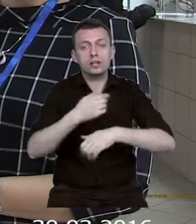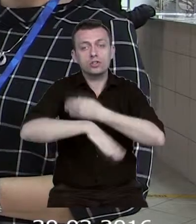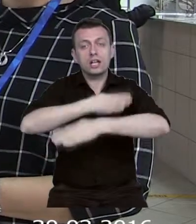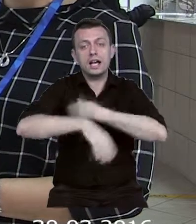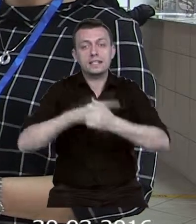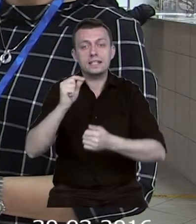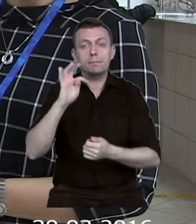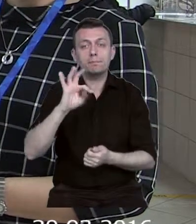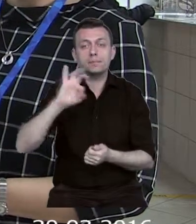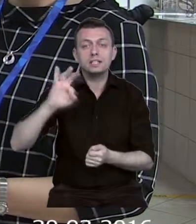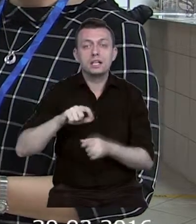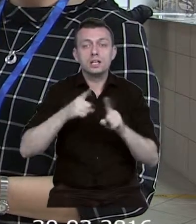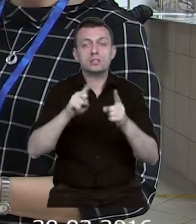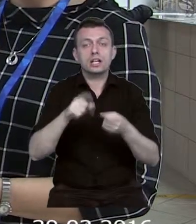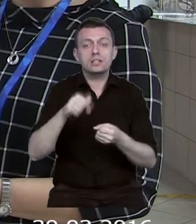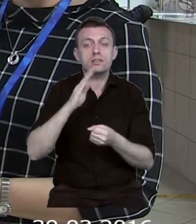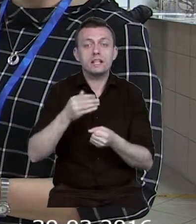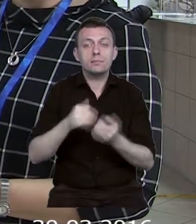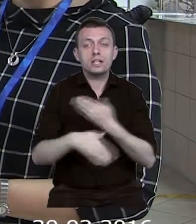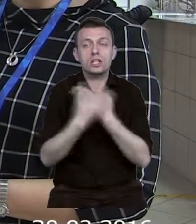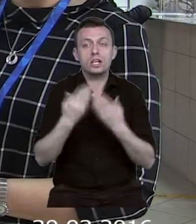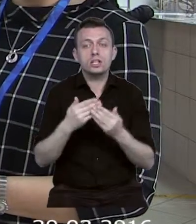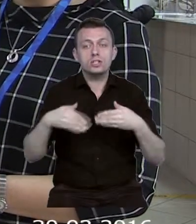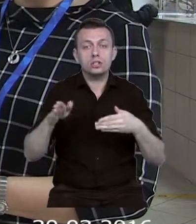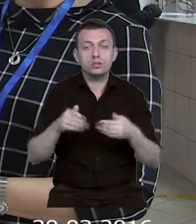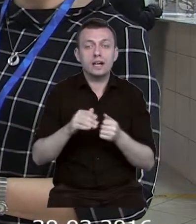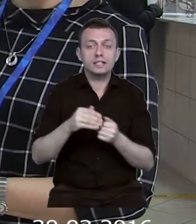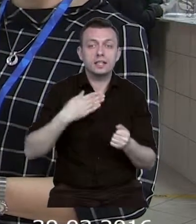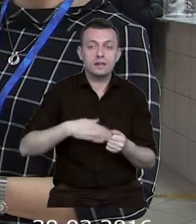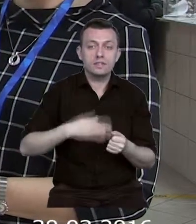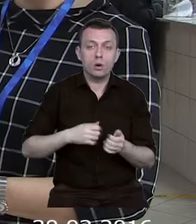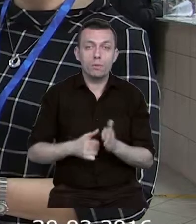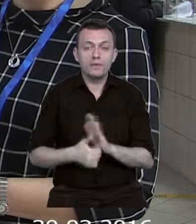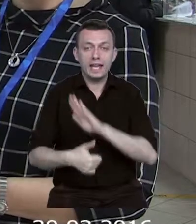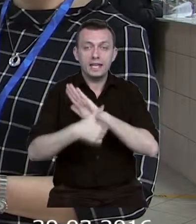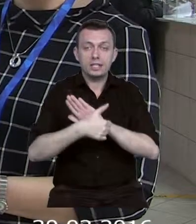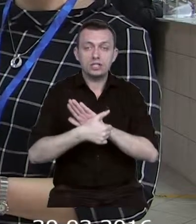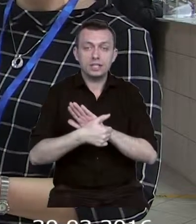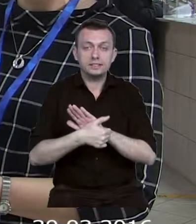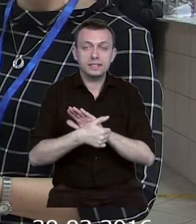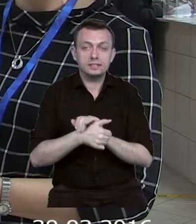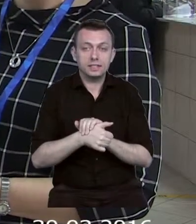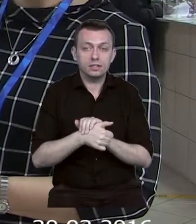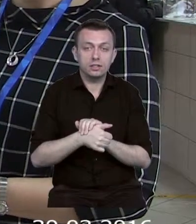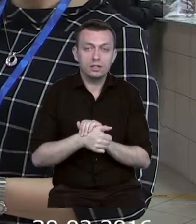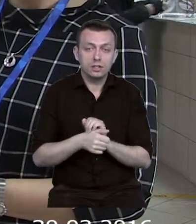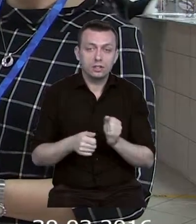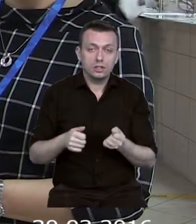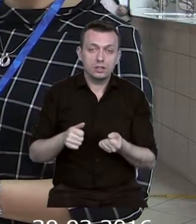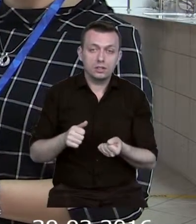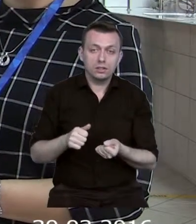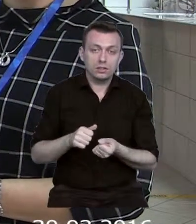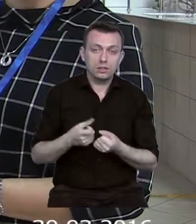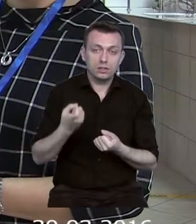tegorocznej akcji PIT w Urzędzie Skarbowym w Kutnie zorganizowany zostanie dzień otwarty. Będzie to w sobotę, 16 kwietnia. W tym dniu